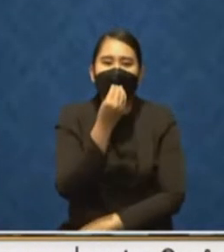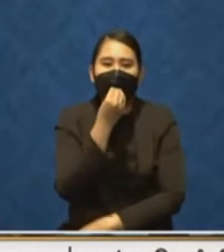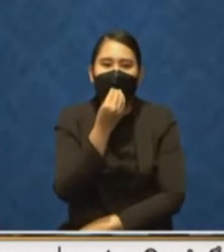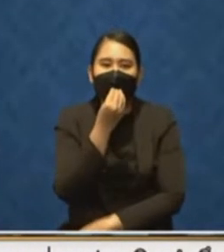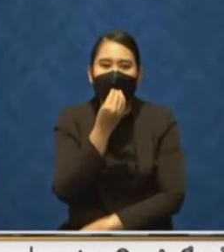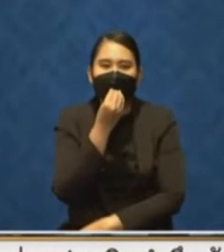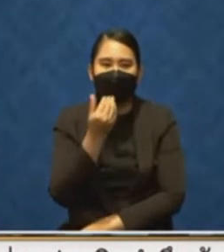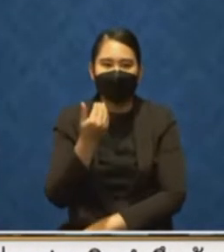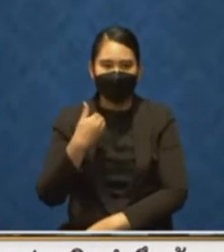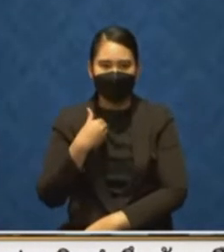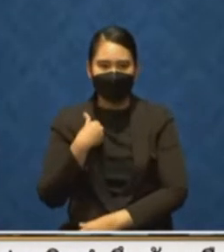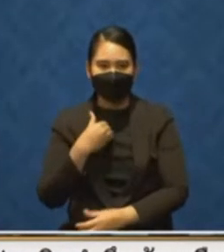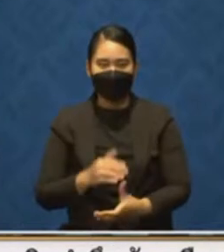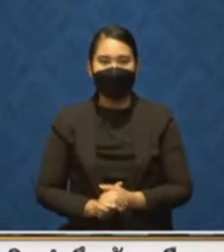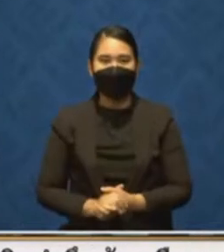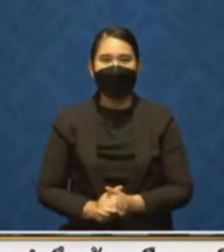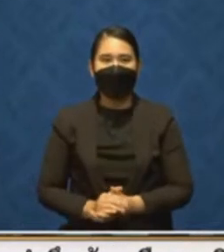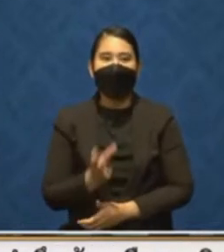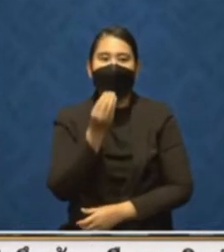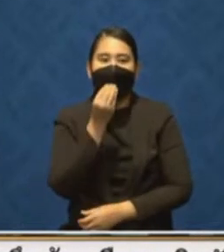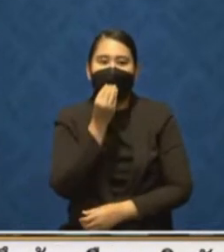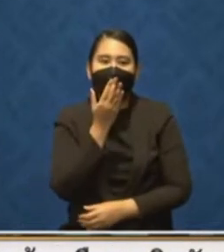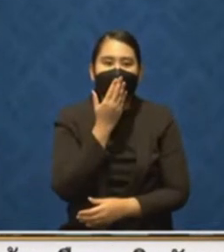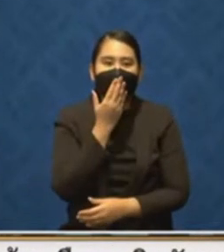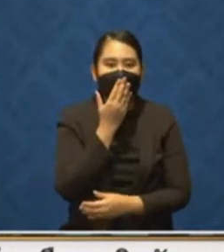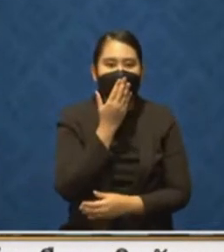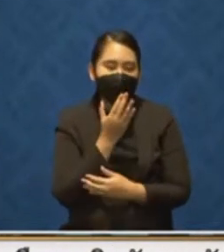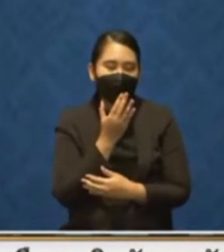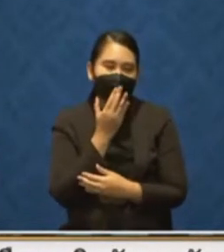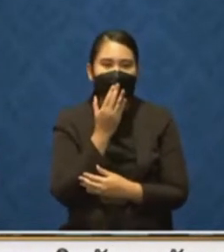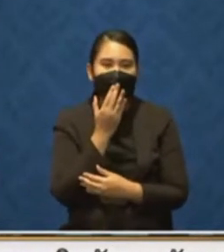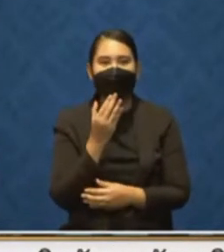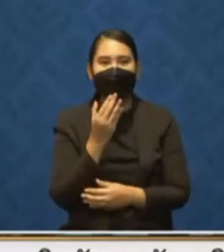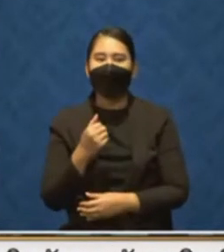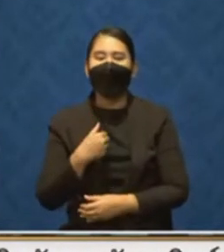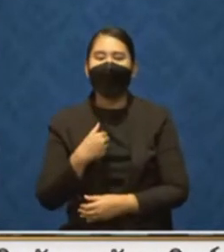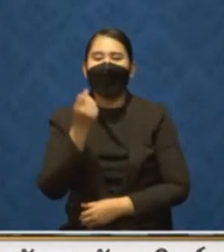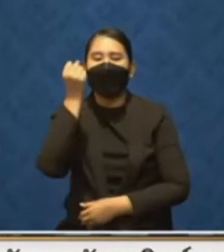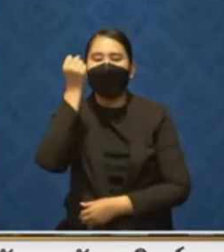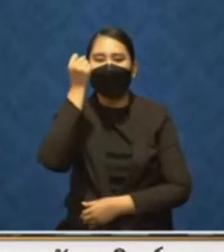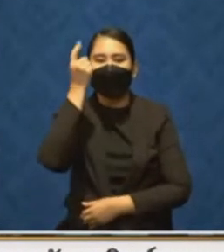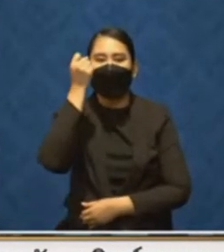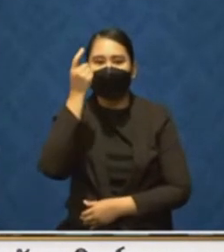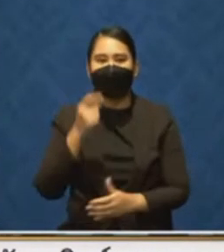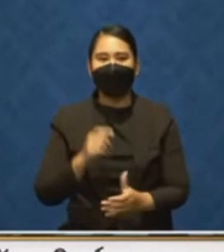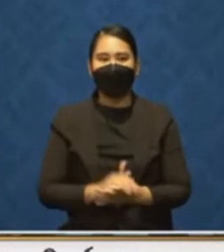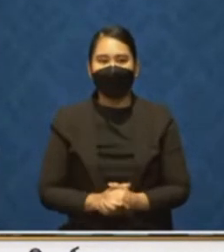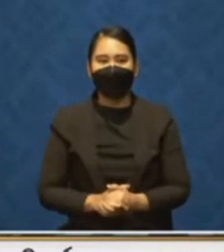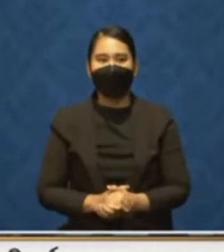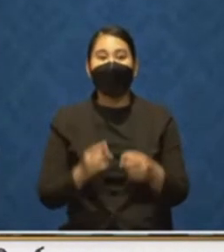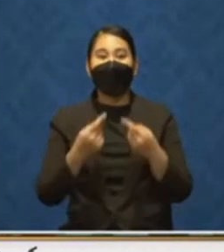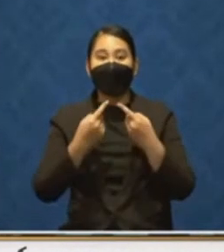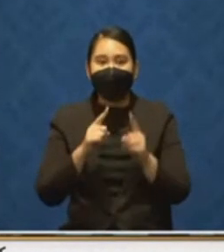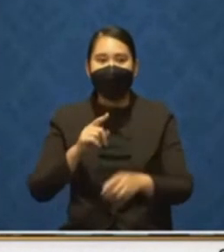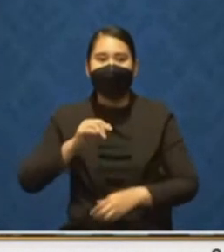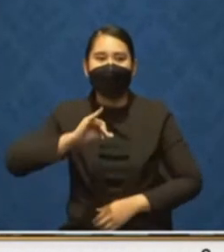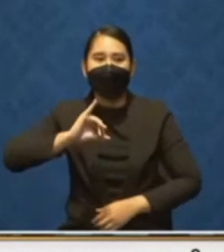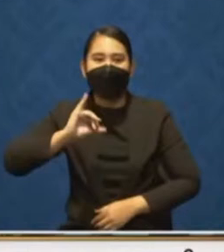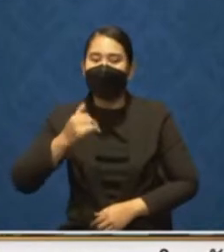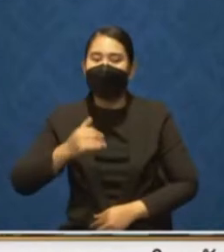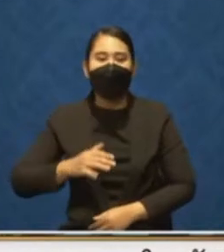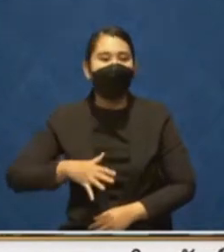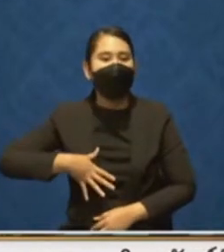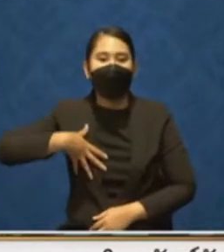แต่กินพอ Iล์เรียบๆเคียงๆม้าเรียบขัดก็พอเข้าใจได้มีแต่บางคนมันน่าเกลียด